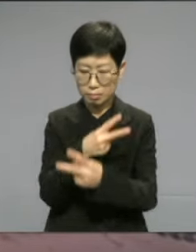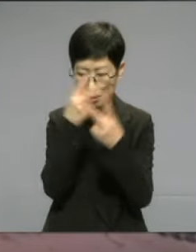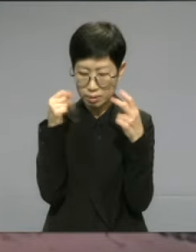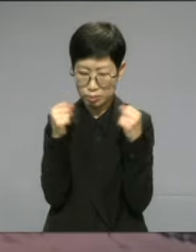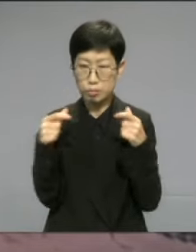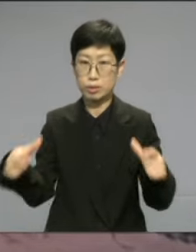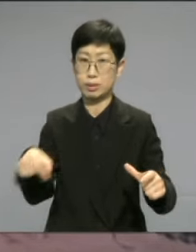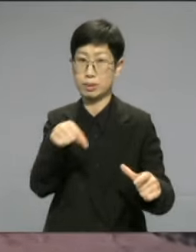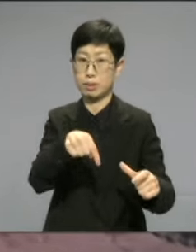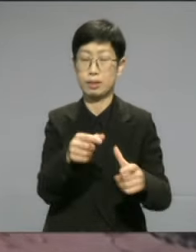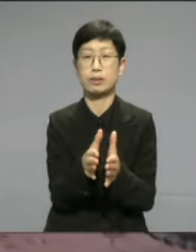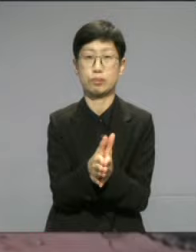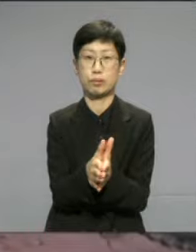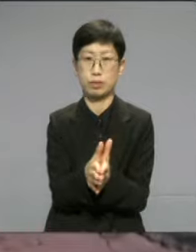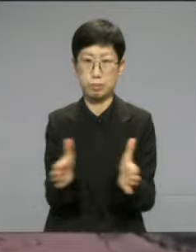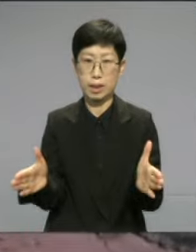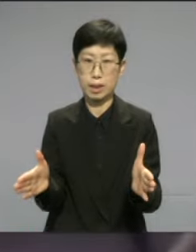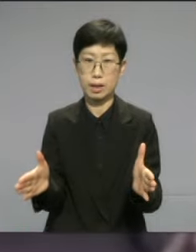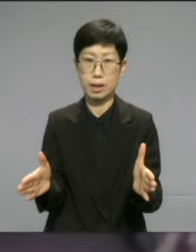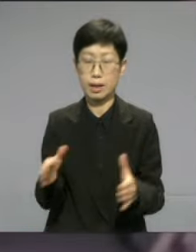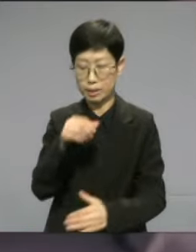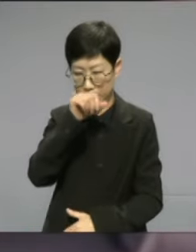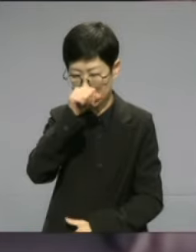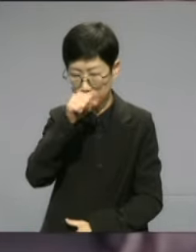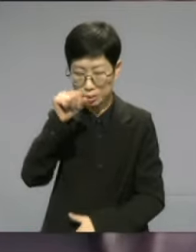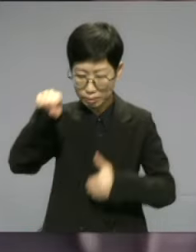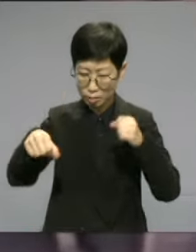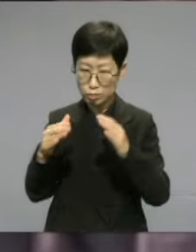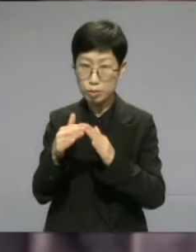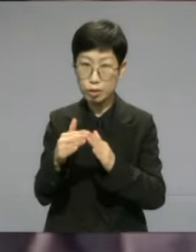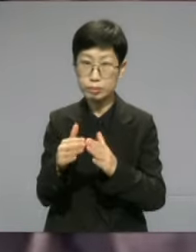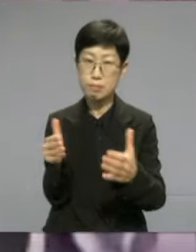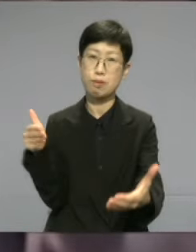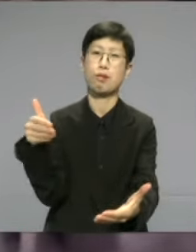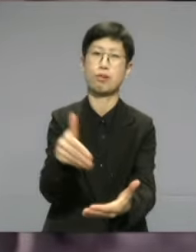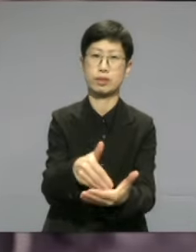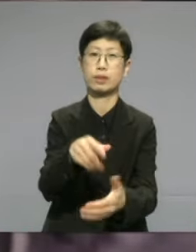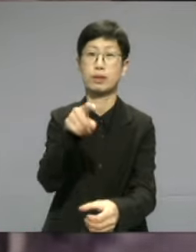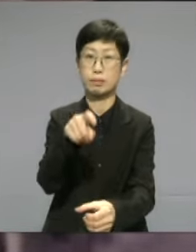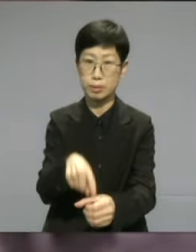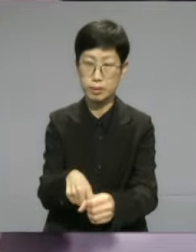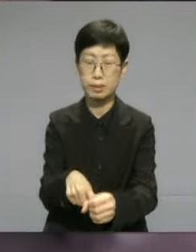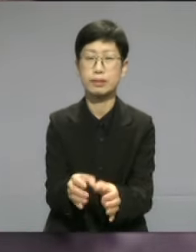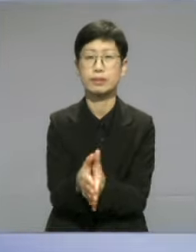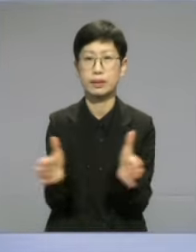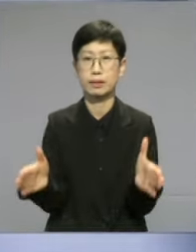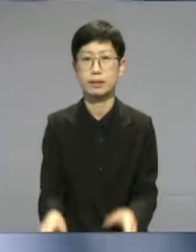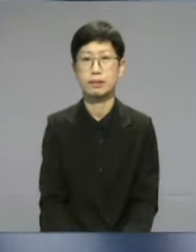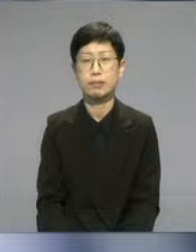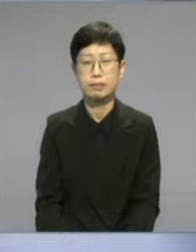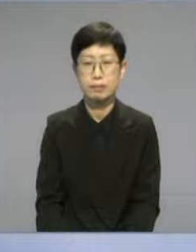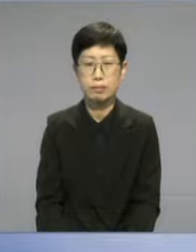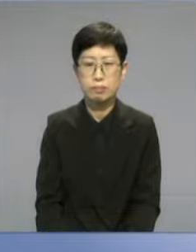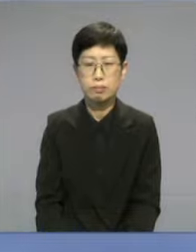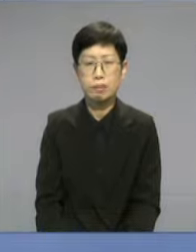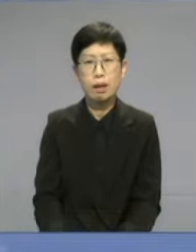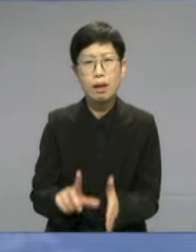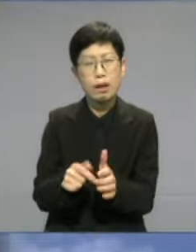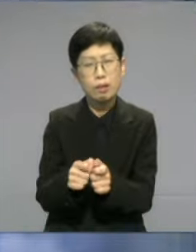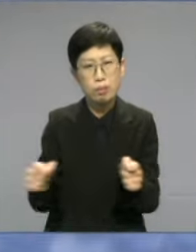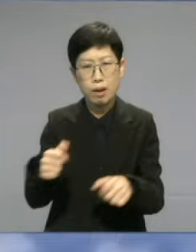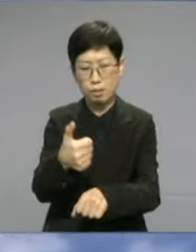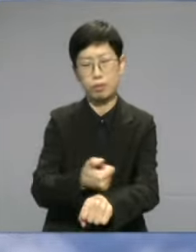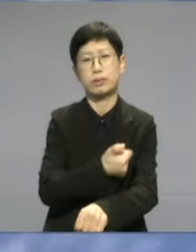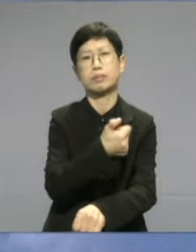북부 센트럴파크에서 중부 아프리카 사파리까지 기린의 긴 여정이 시작됐습니다. 장장 50시간이